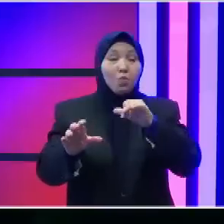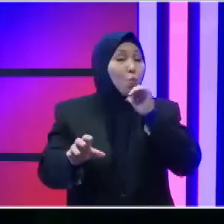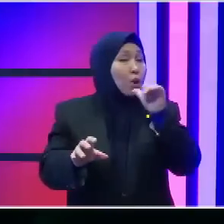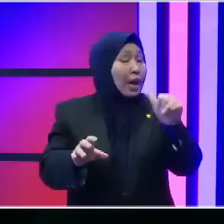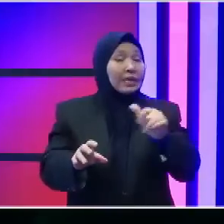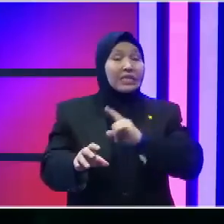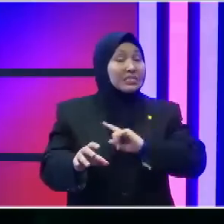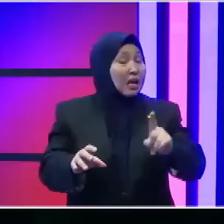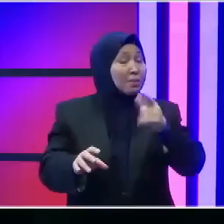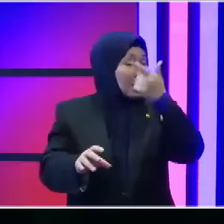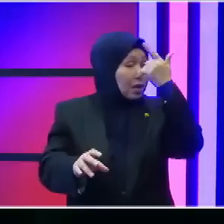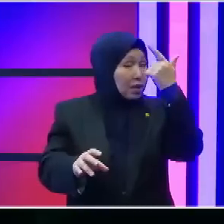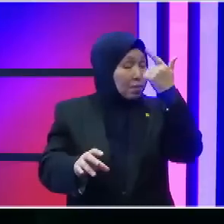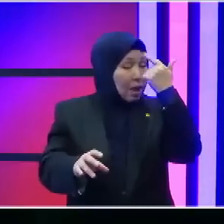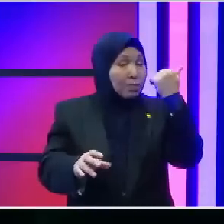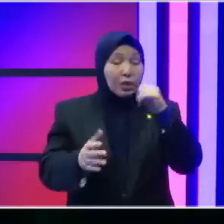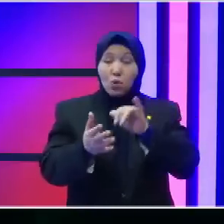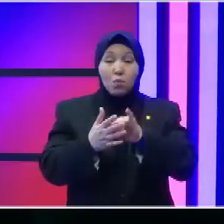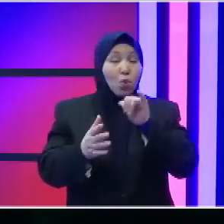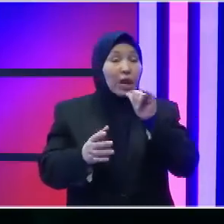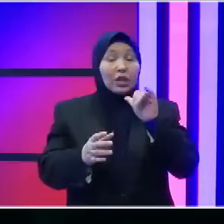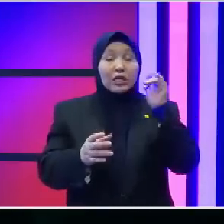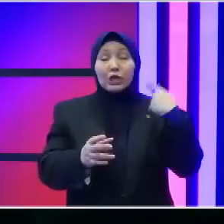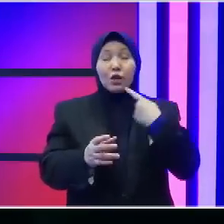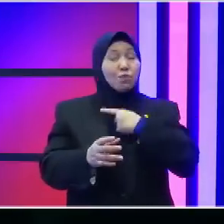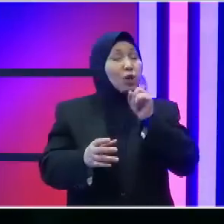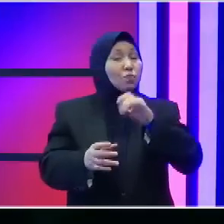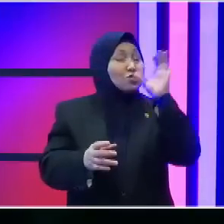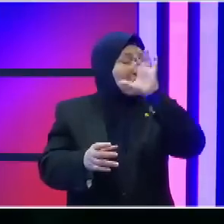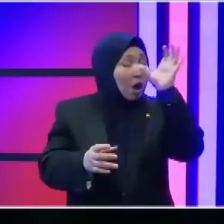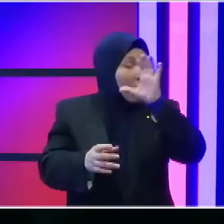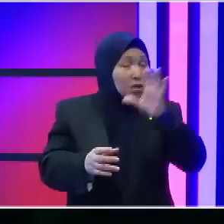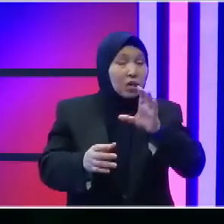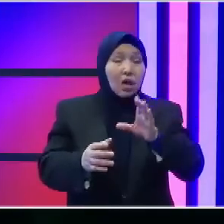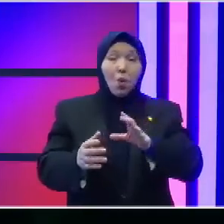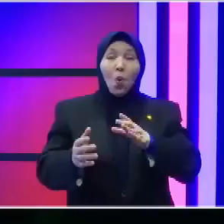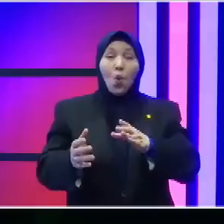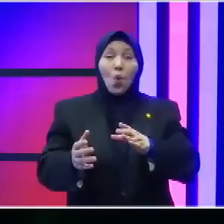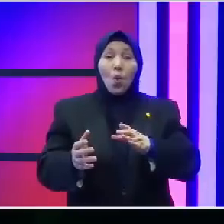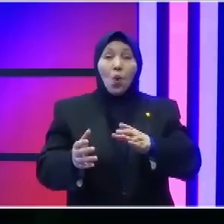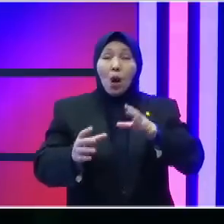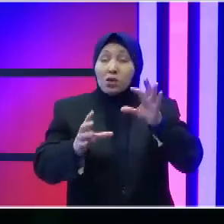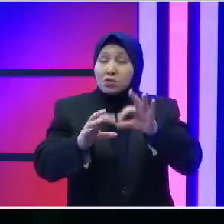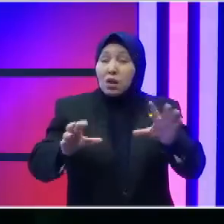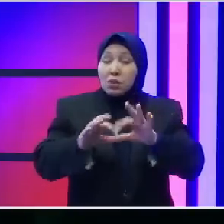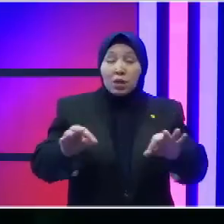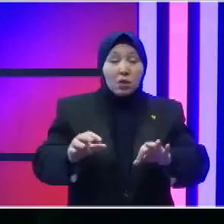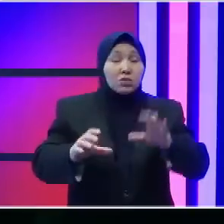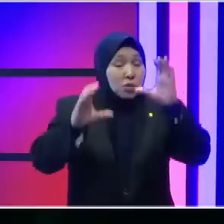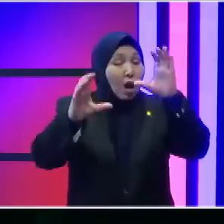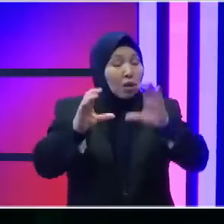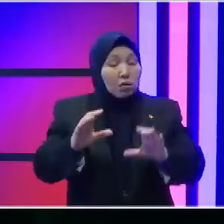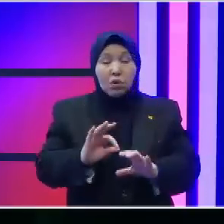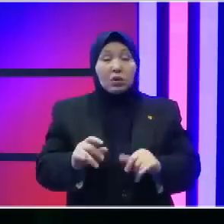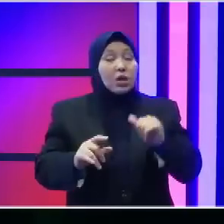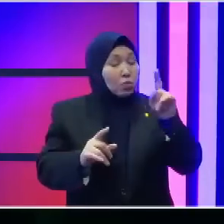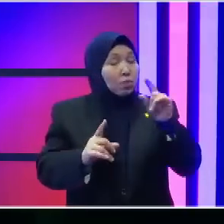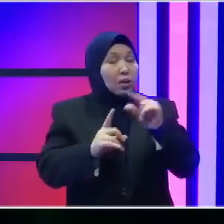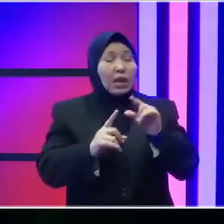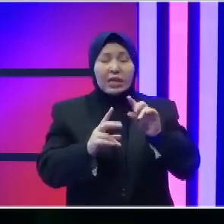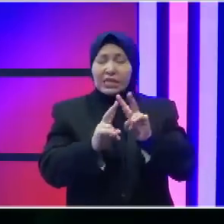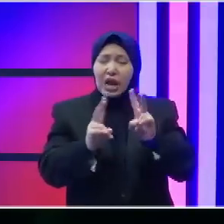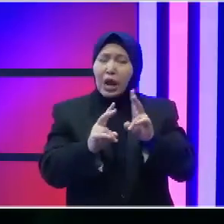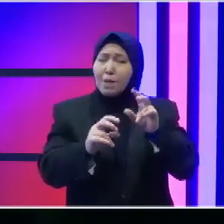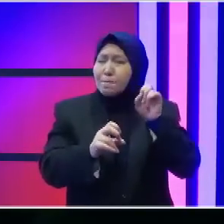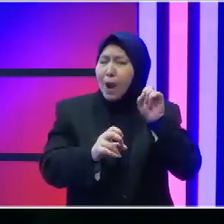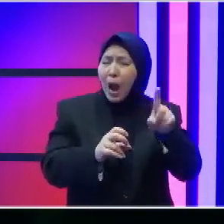ia bukanlah sesuatu yang kita kena cari hujah, cari cara apa sebagainya. Apatah lagi satu perkataan Ustaz, ya, yang amat mahal dekat